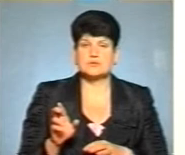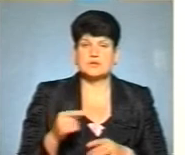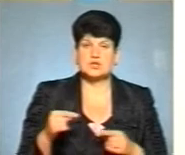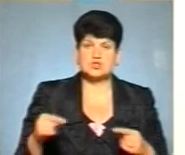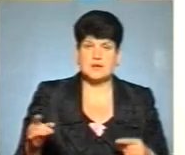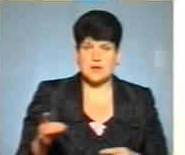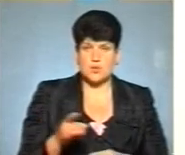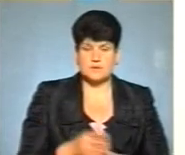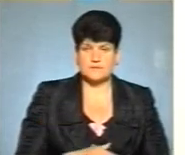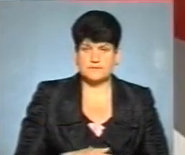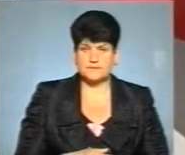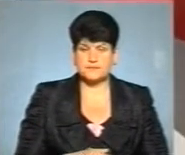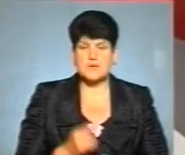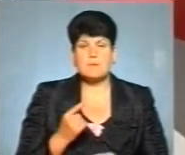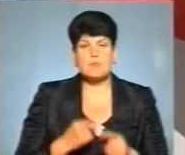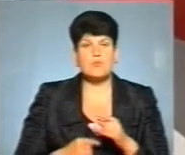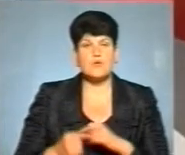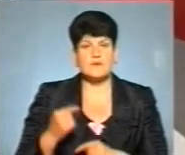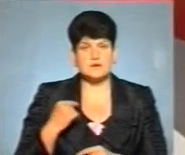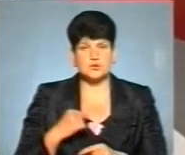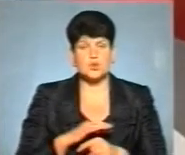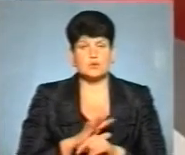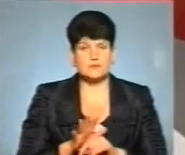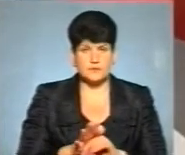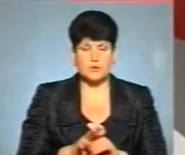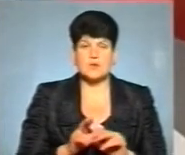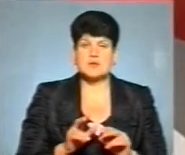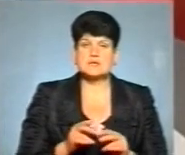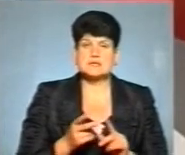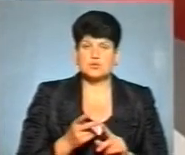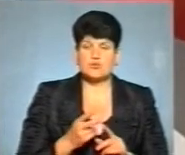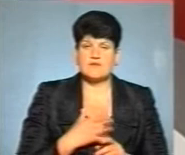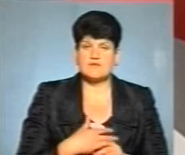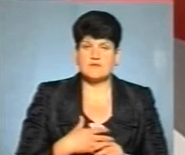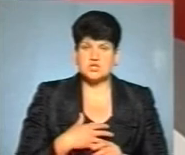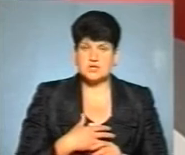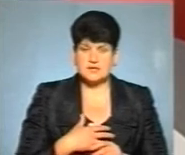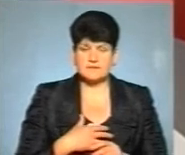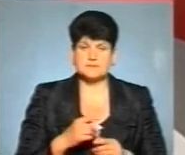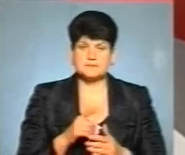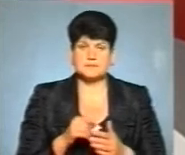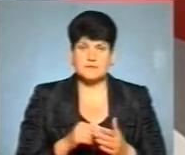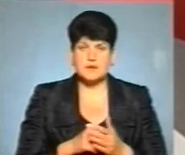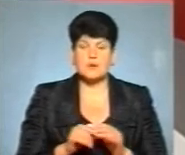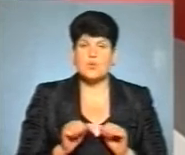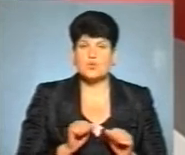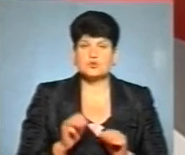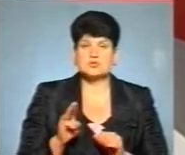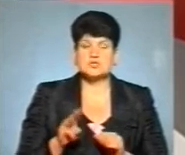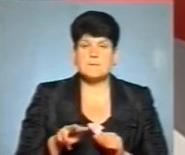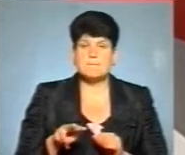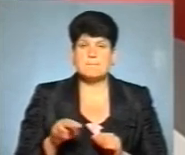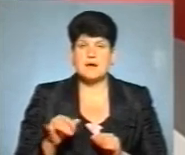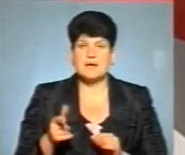районів. Повернемося до коронавірусу, який обіцяла. Це другий важливий виклик як і уряду Шмигаля, так і